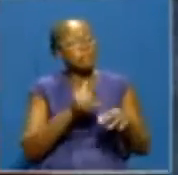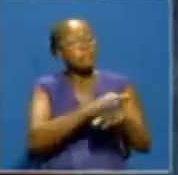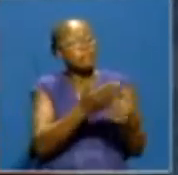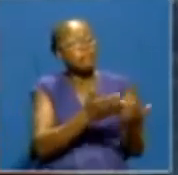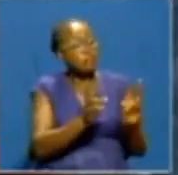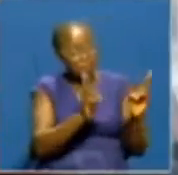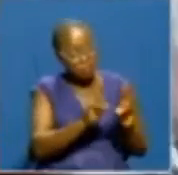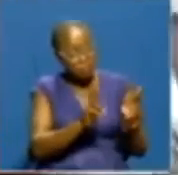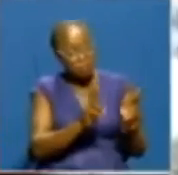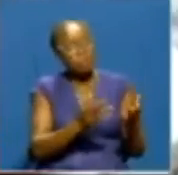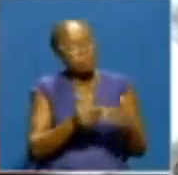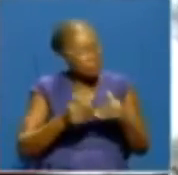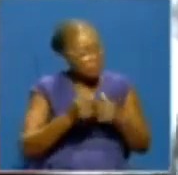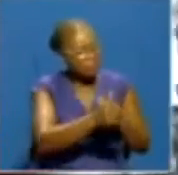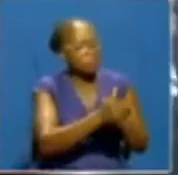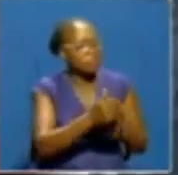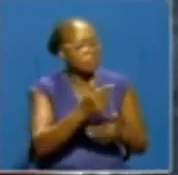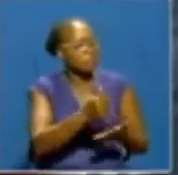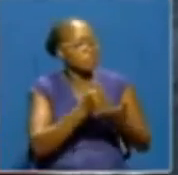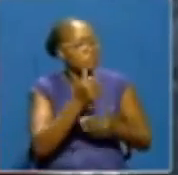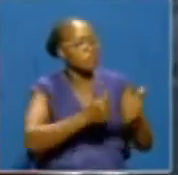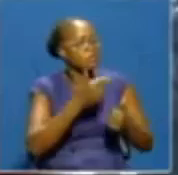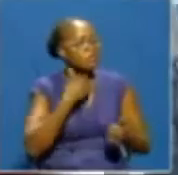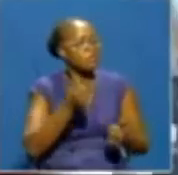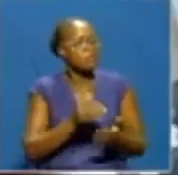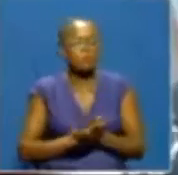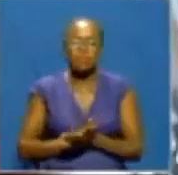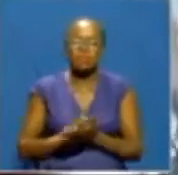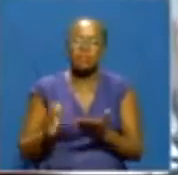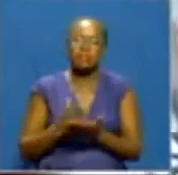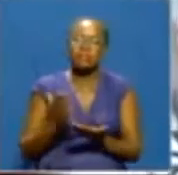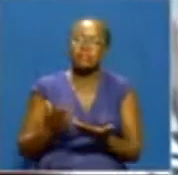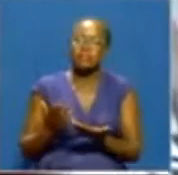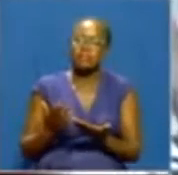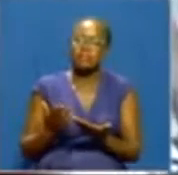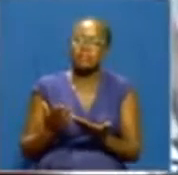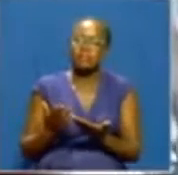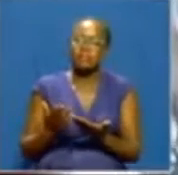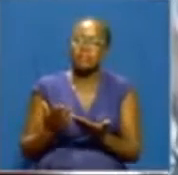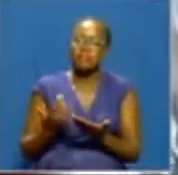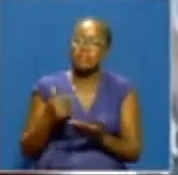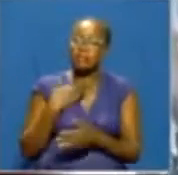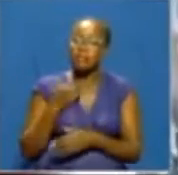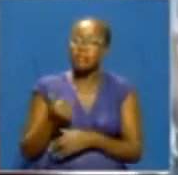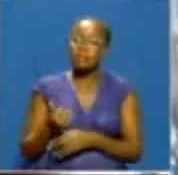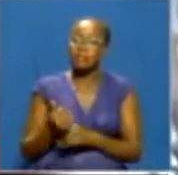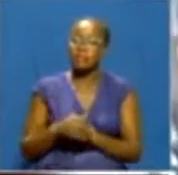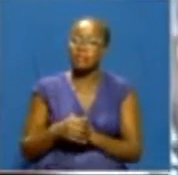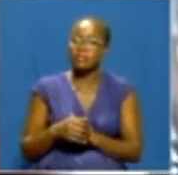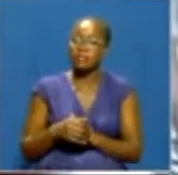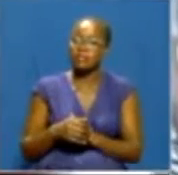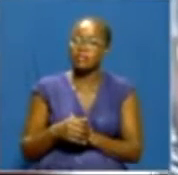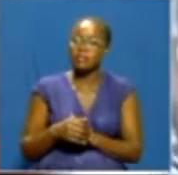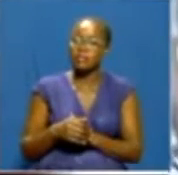ungependa kwenda mbele usaidikeje? Sasa kitu ya maana ambayo kingeweza kufanyika katika hii eneo ni